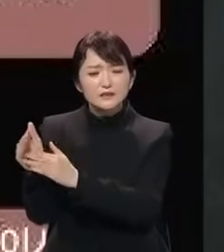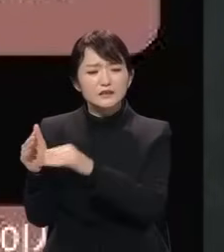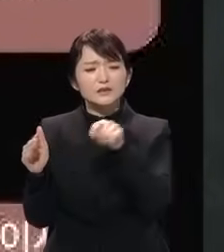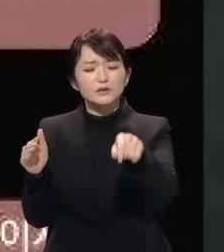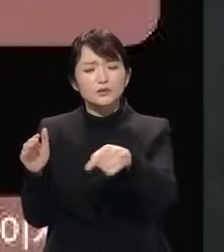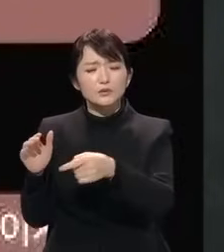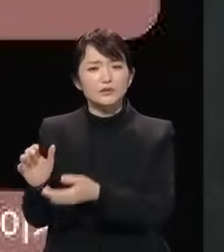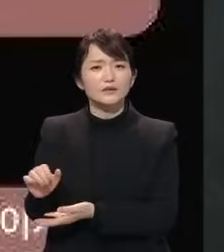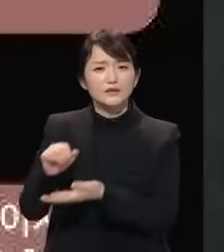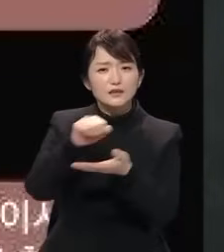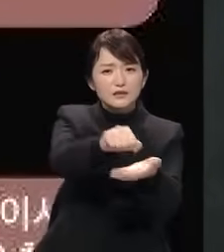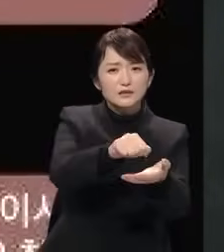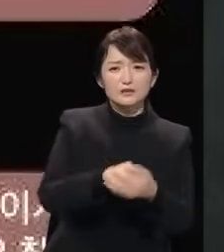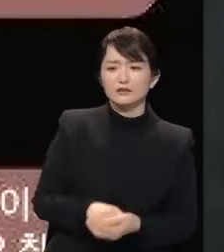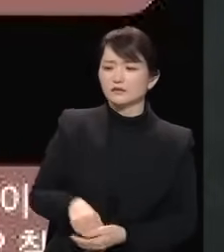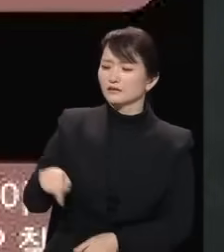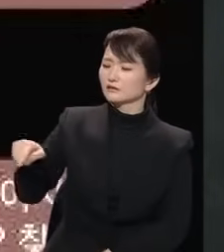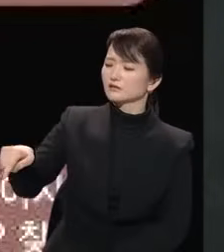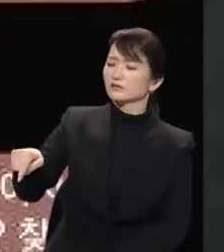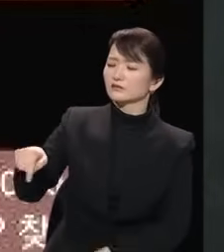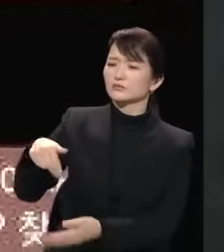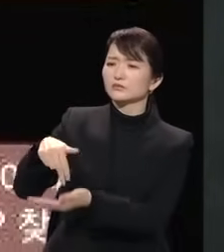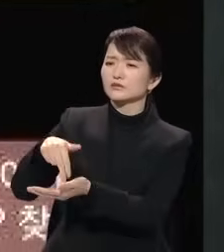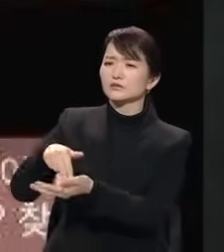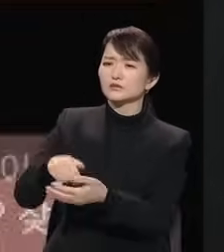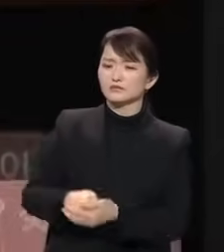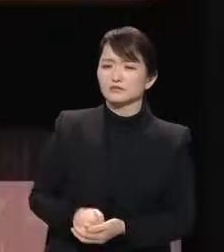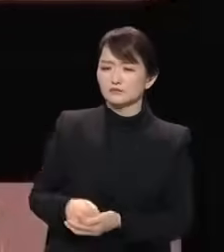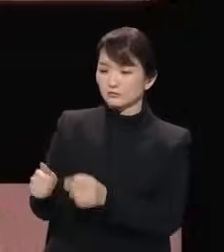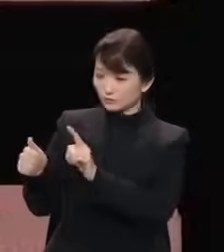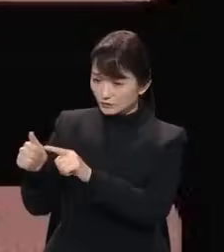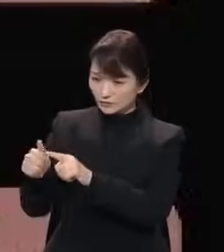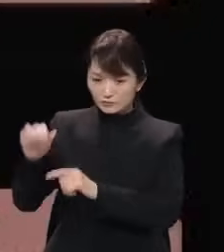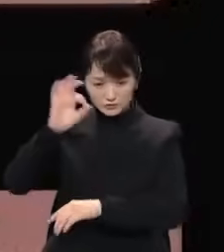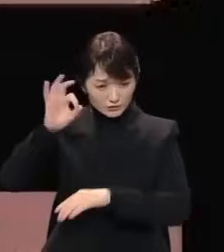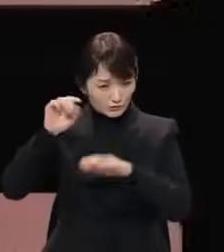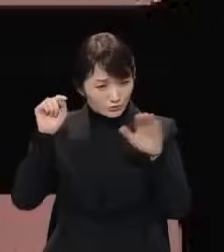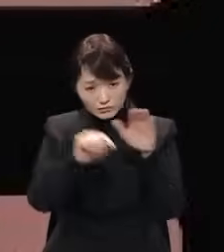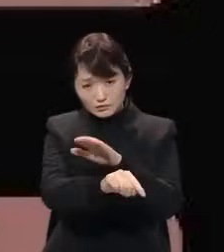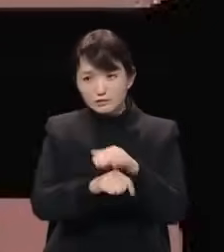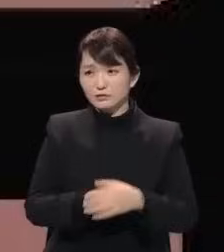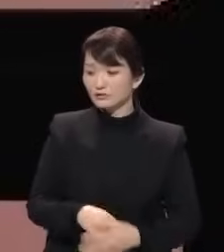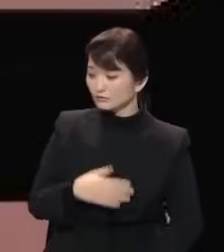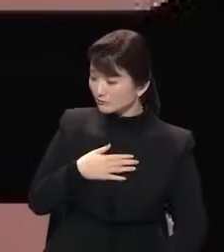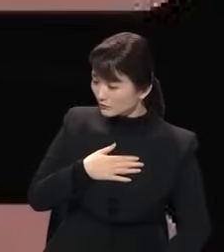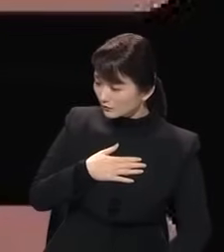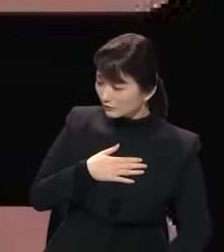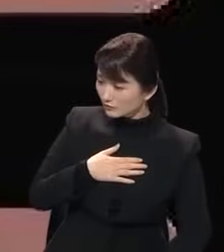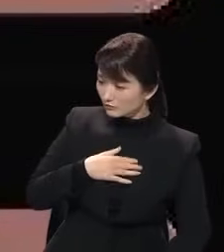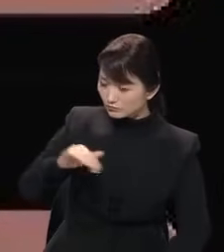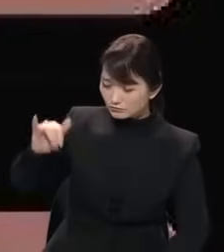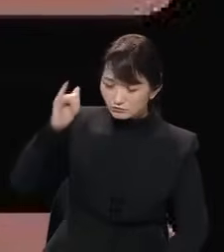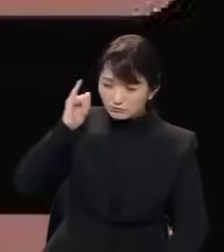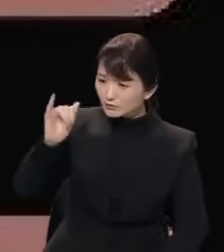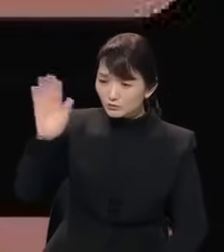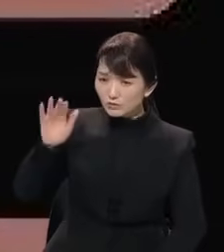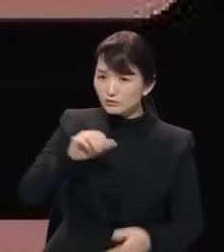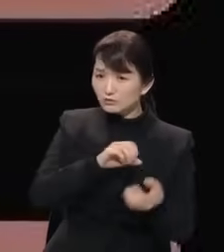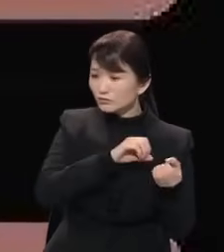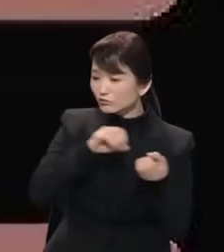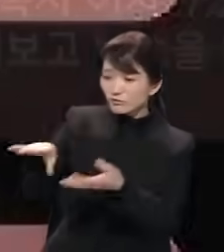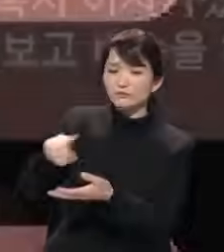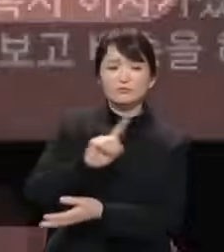주세요. 아이 그건 님 사정이고요. 찾으러 가세요. 두둥. 아니 나한테 지금 전화도 않고 택배 돌려요. 뭐